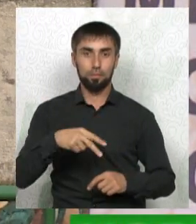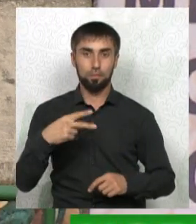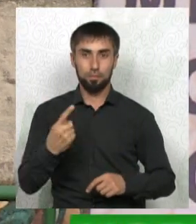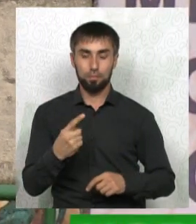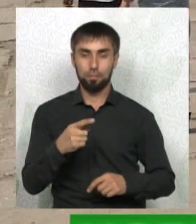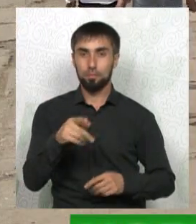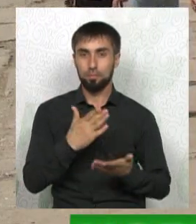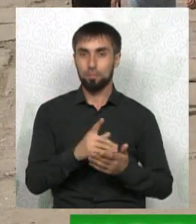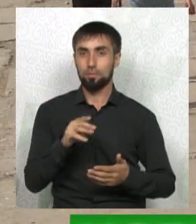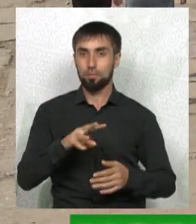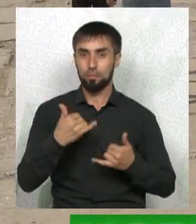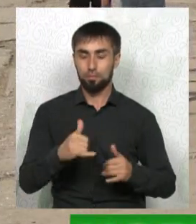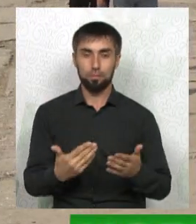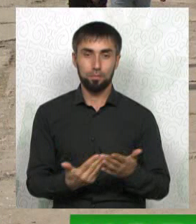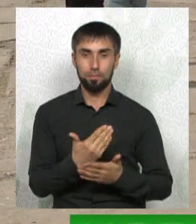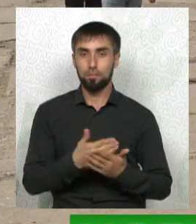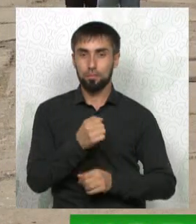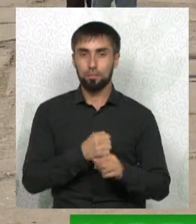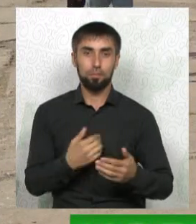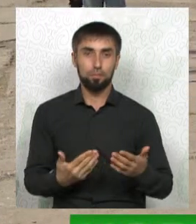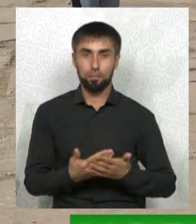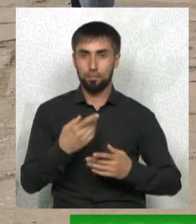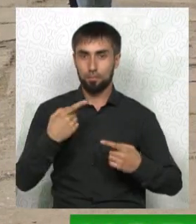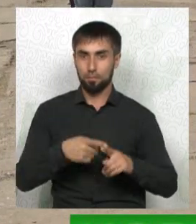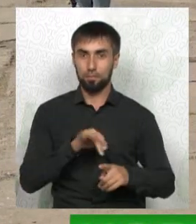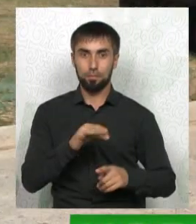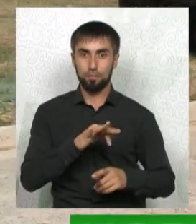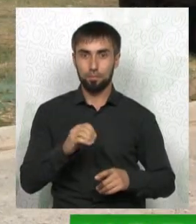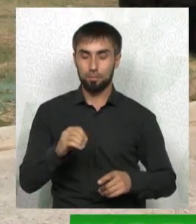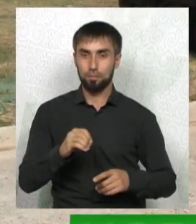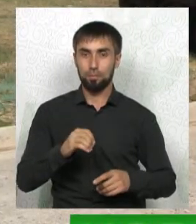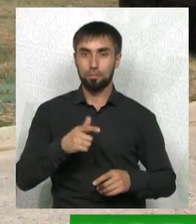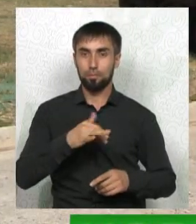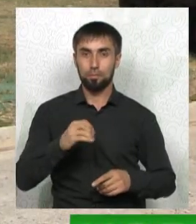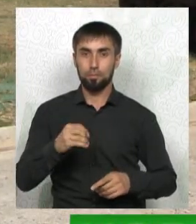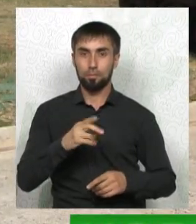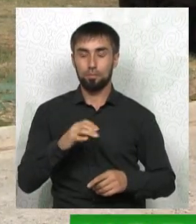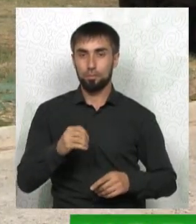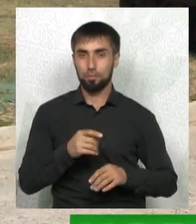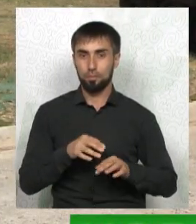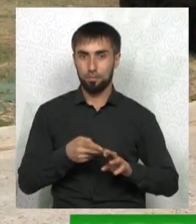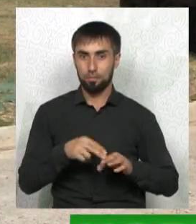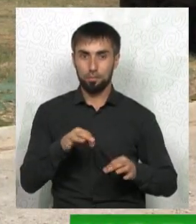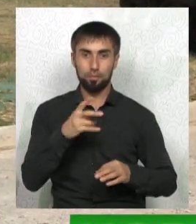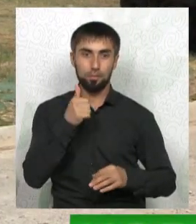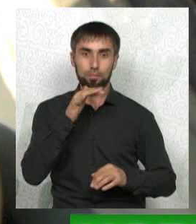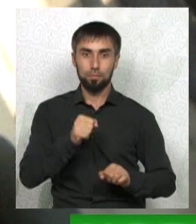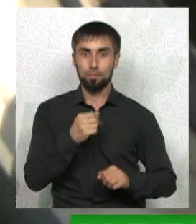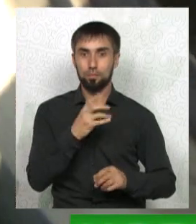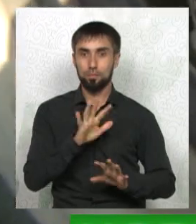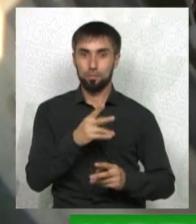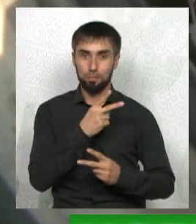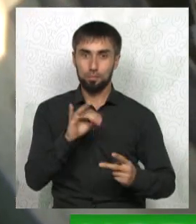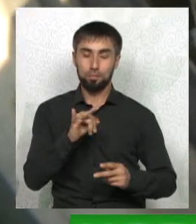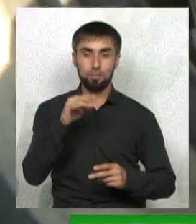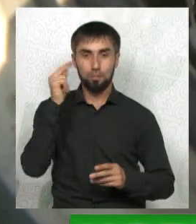Здесь есть чем удивить. Новейшие разработки, самая современная техника и вооружение, грозные боевые машины, на которые можно не только посмотреть,